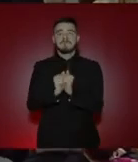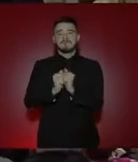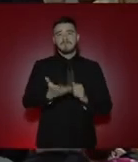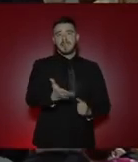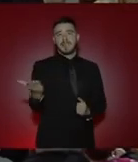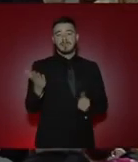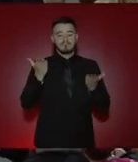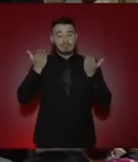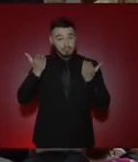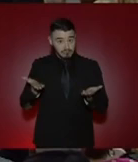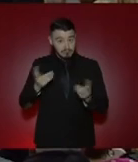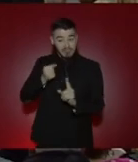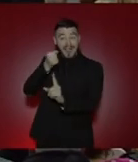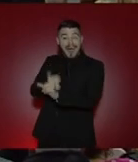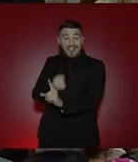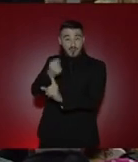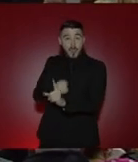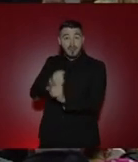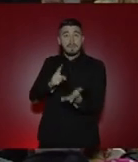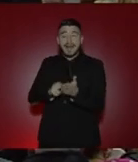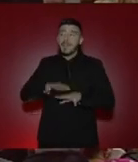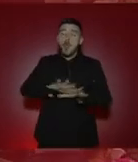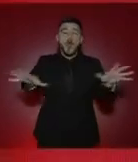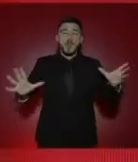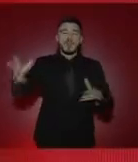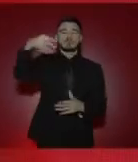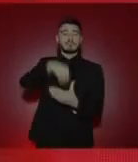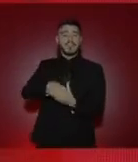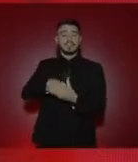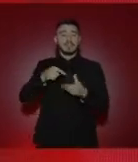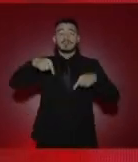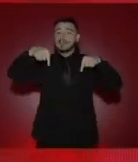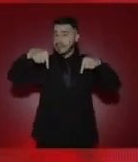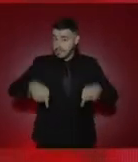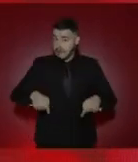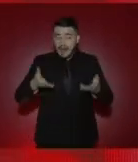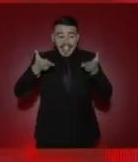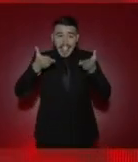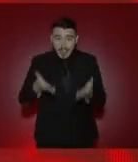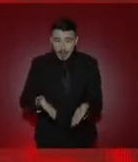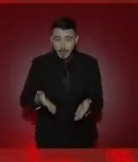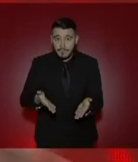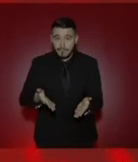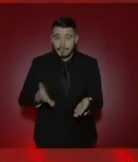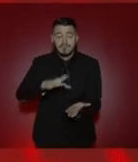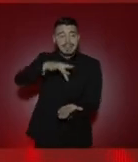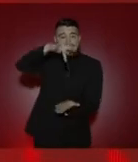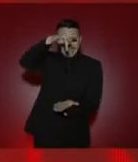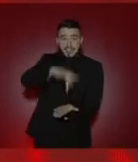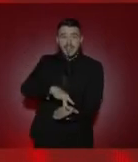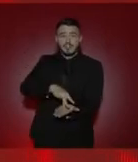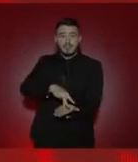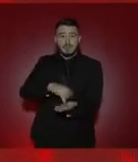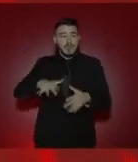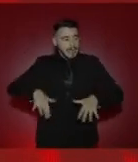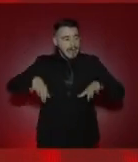από αυτό τον αγώνα δεν πρέπει να λείπει κανένας. Σήμερα γεμίσαμε, από εδώ που ξεκινάμε να βγαίνουμε στον κόσμο, να